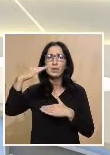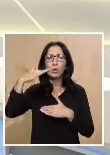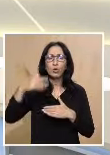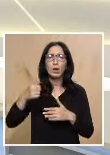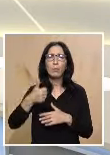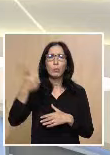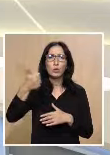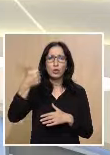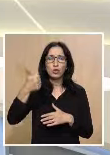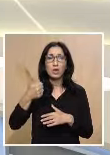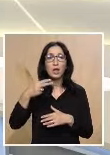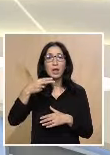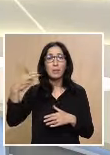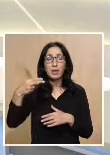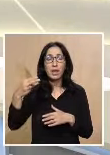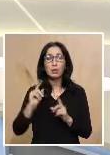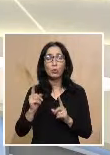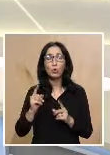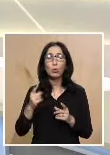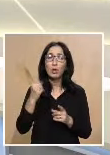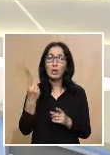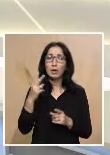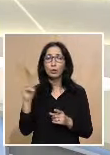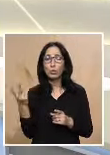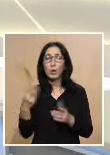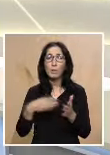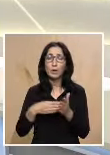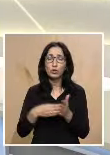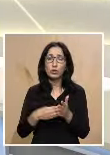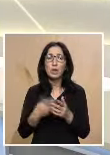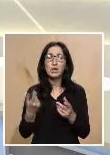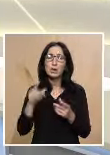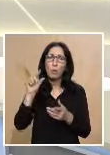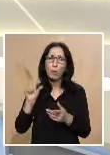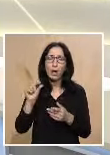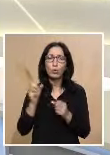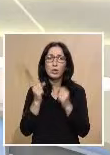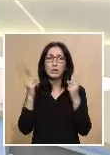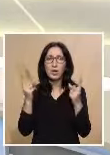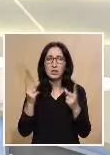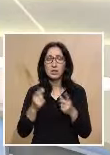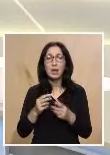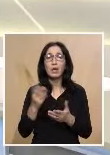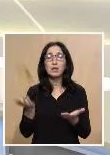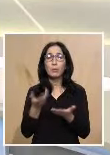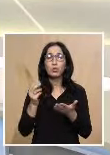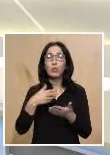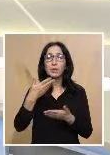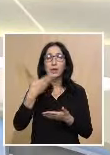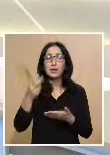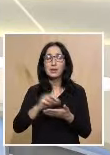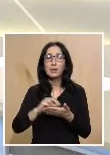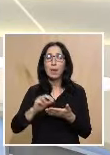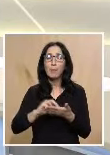различни области, имената на които по една или друга причина са останали по-малко известни. Започваме с разказ за писателя